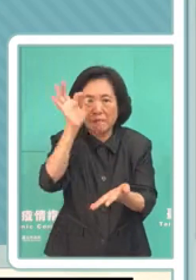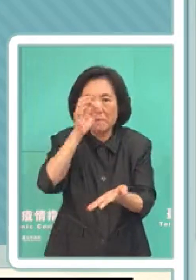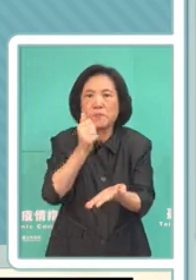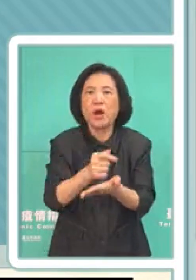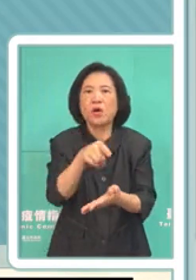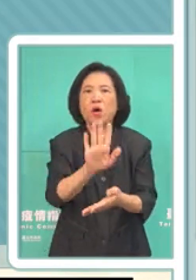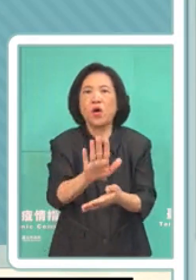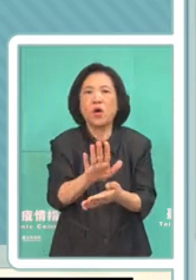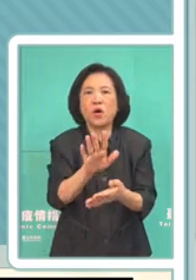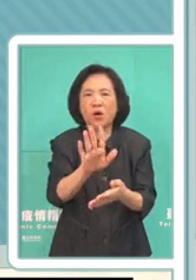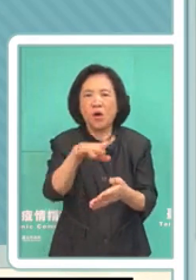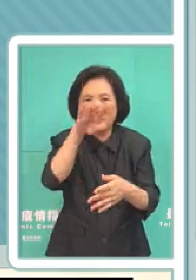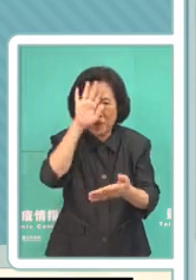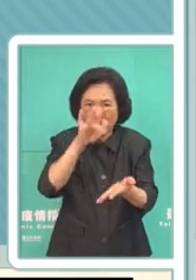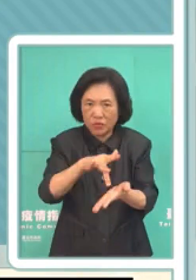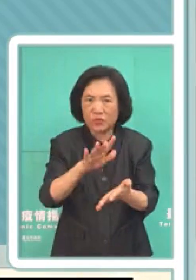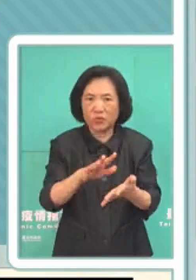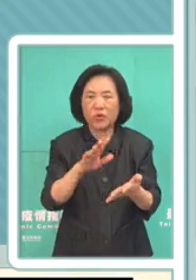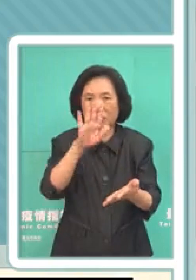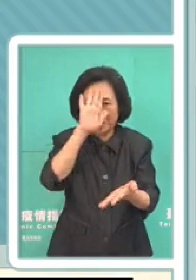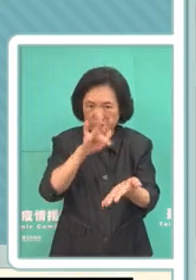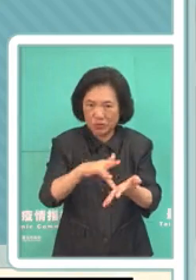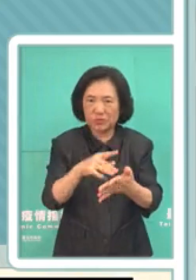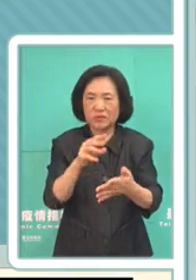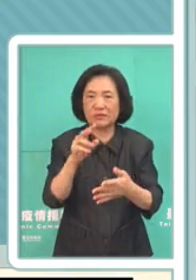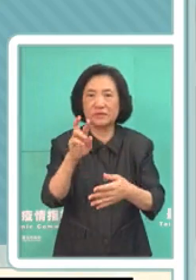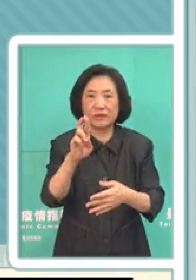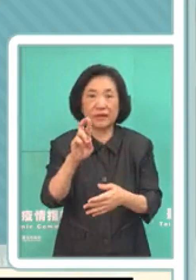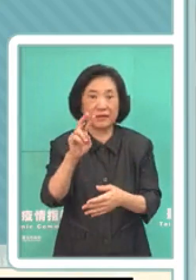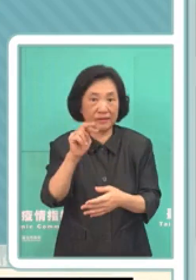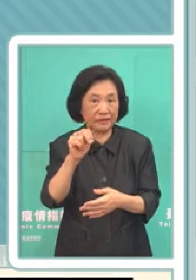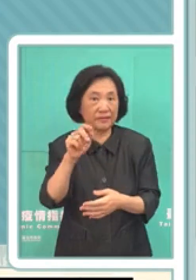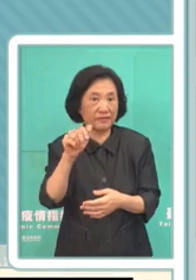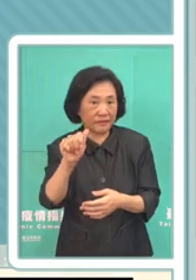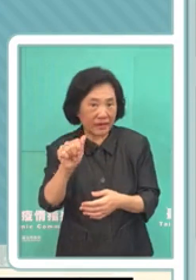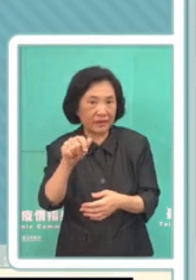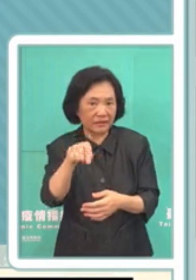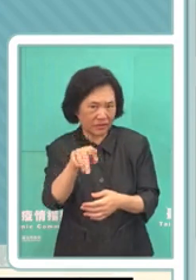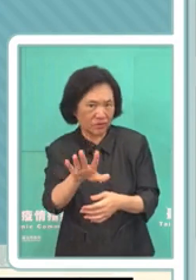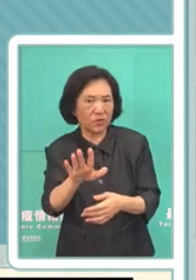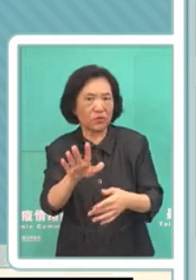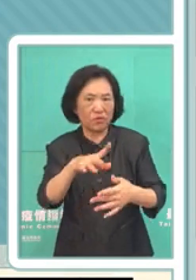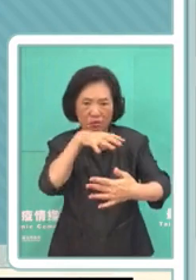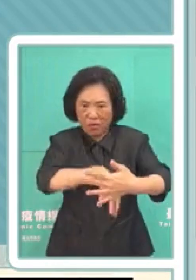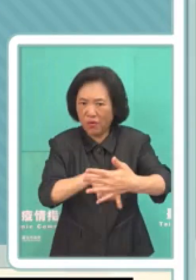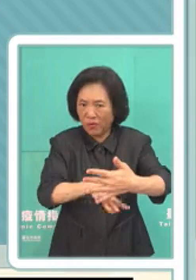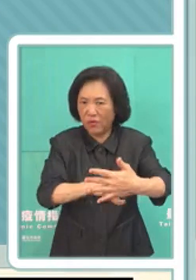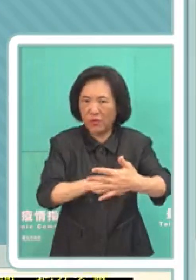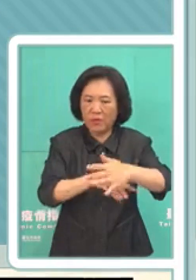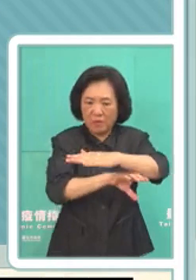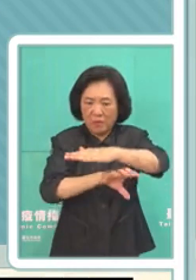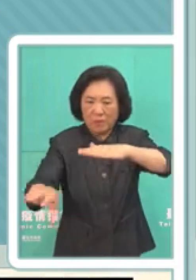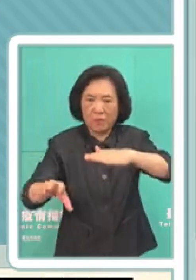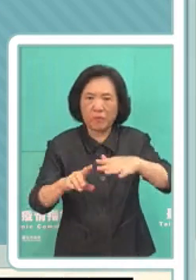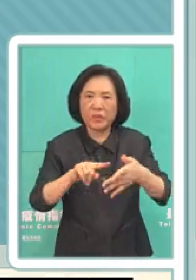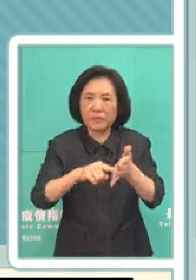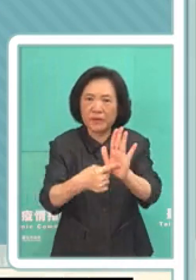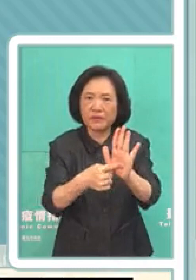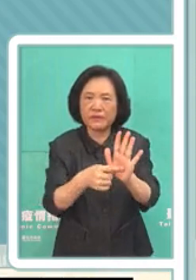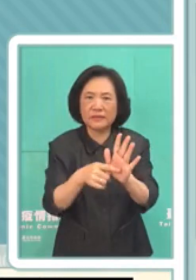个病毒的 RNA 的，所以表示说感染者你知道他这些滤过性病毒会